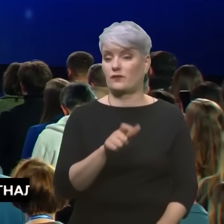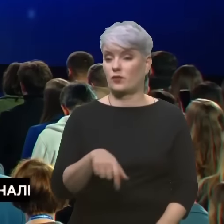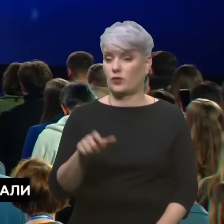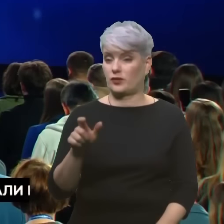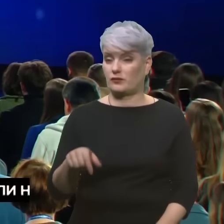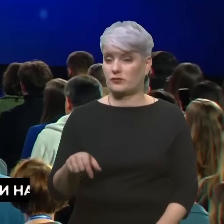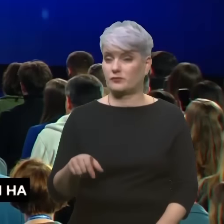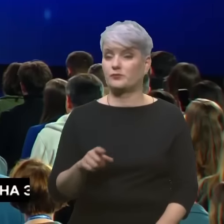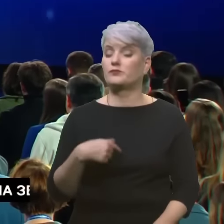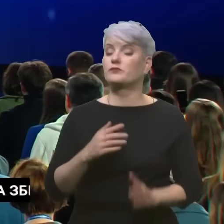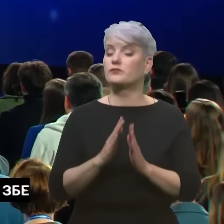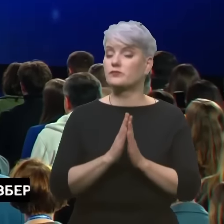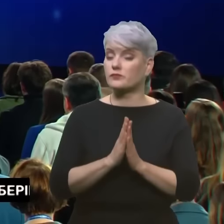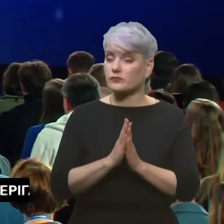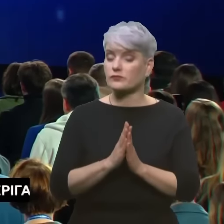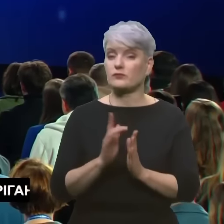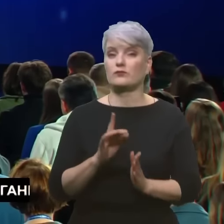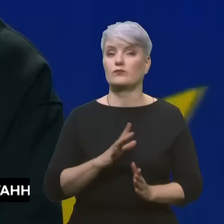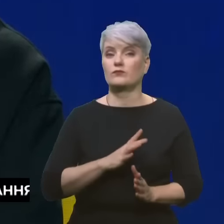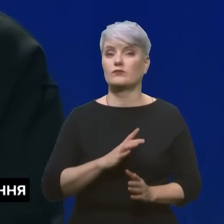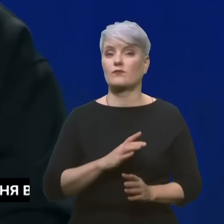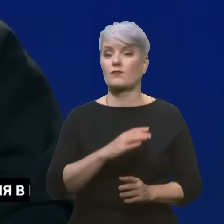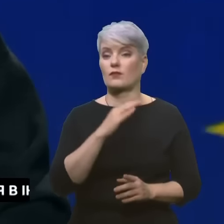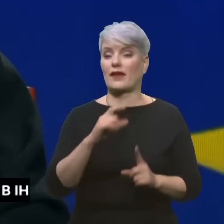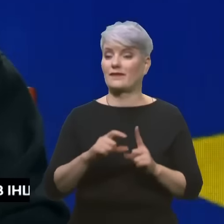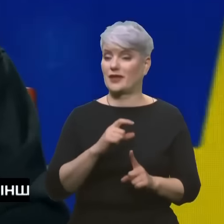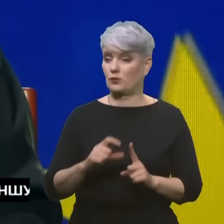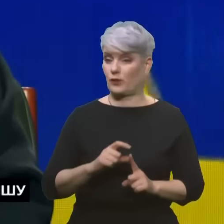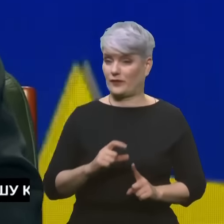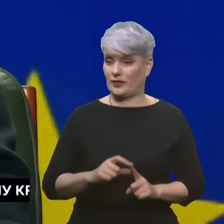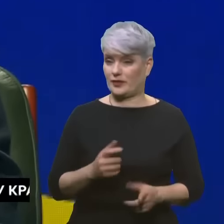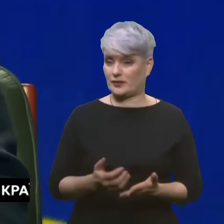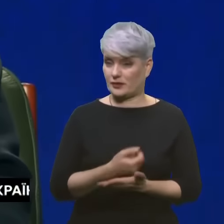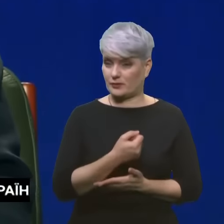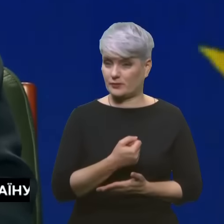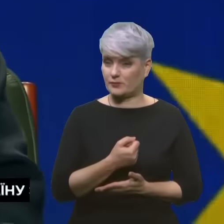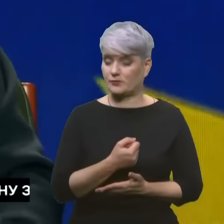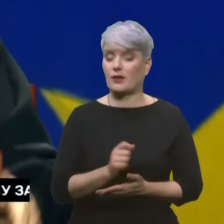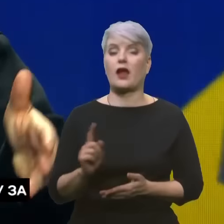попросив, щоб було багато відповідей. Що стосується